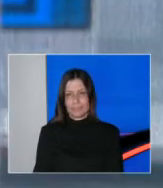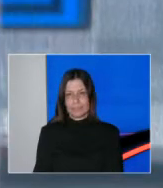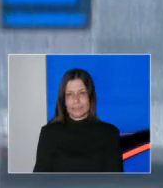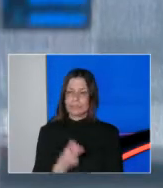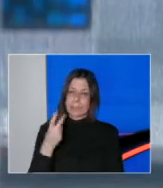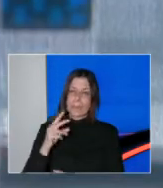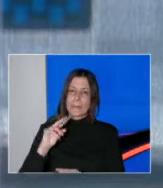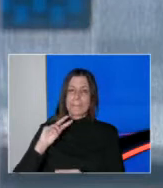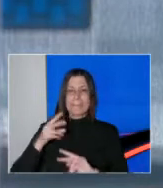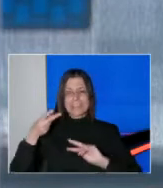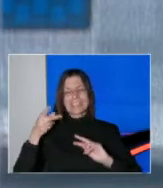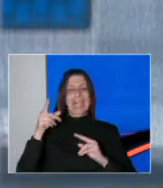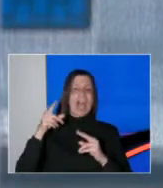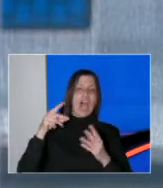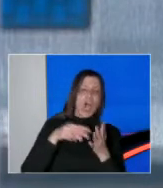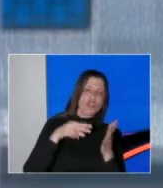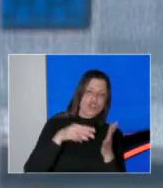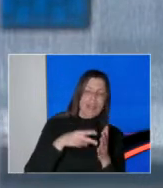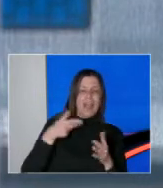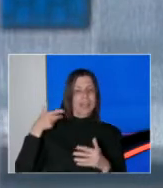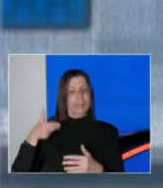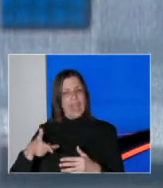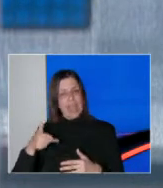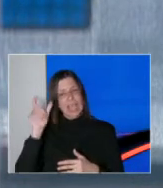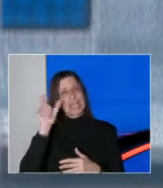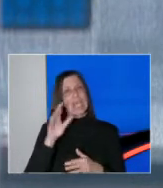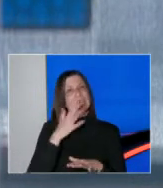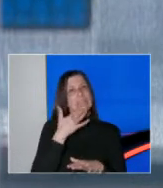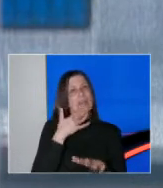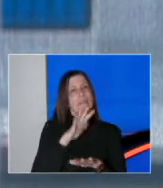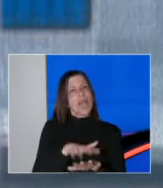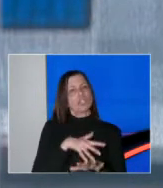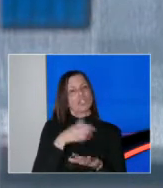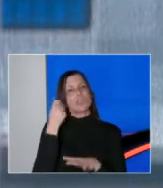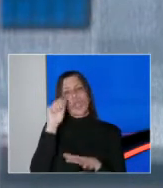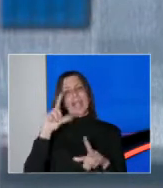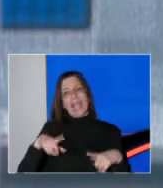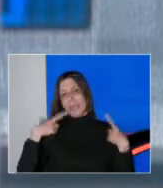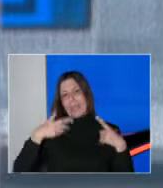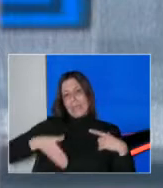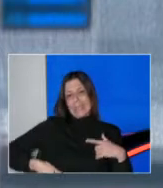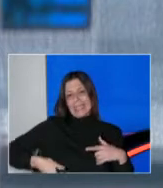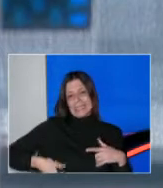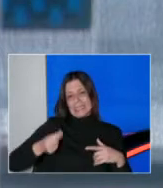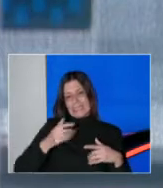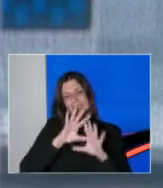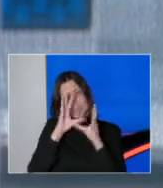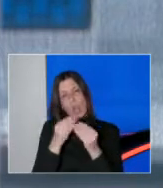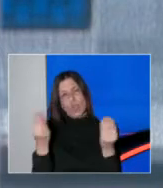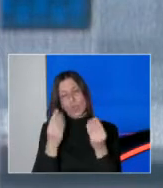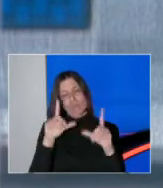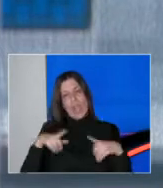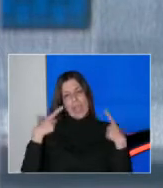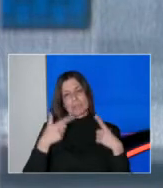מפסטה דרך חשמל ודלק, אזרחי ישראל מרגישים את יוקר המחיה בכיס שלהם בכל התחומים של חיינו. שר האוצר